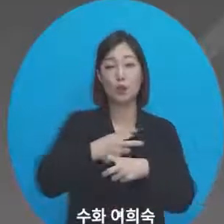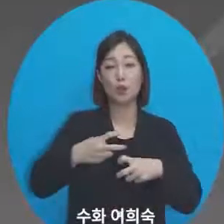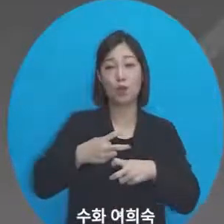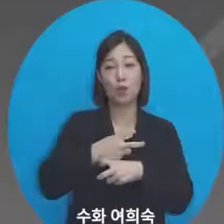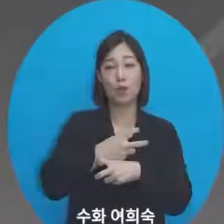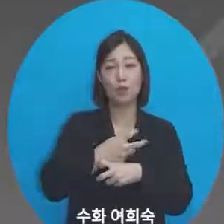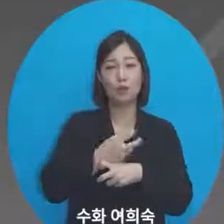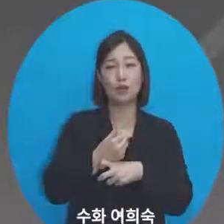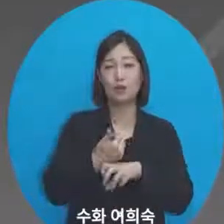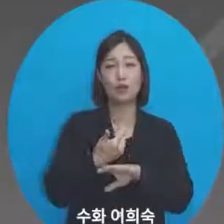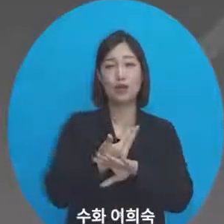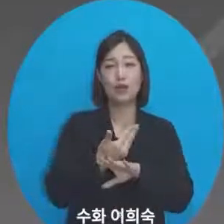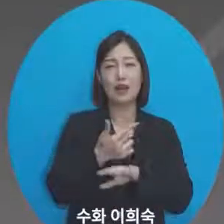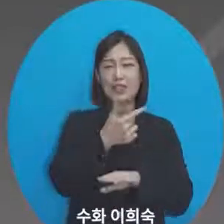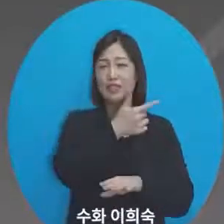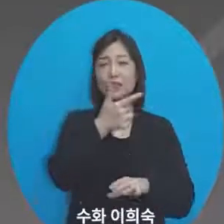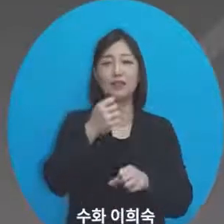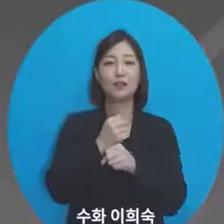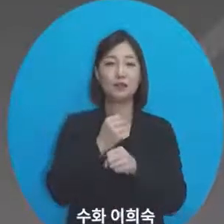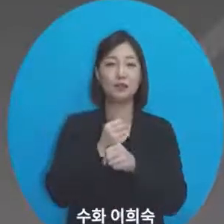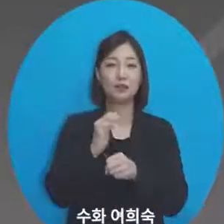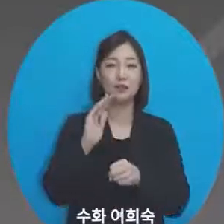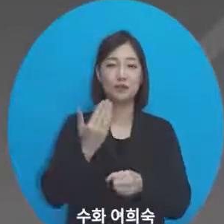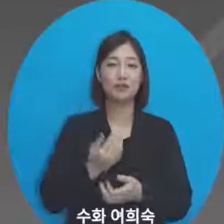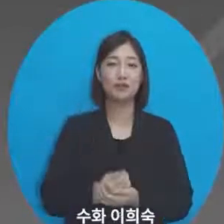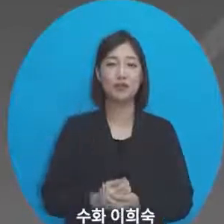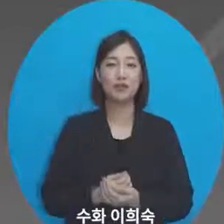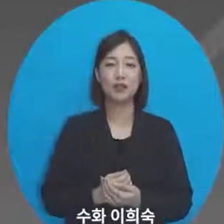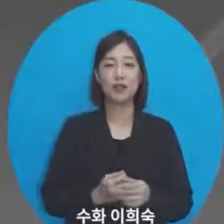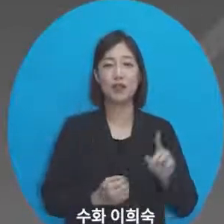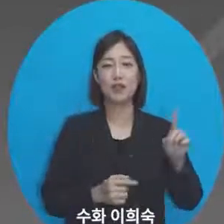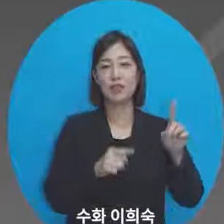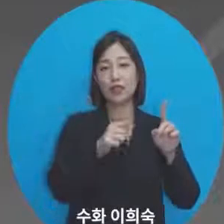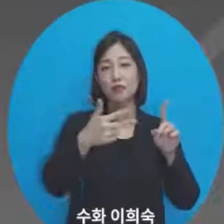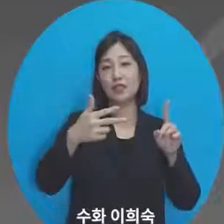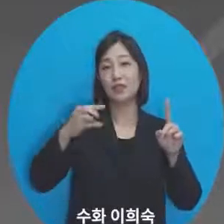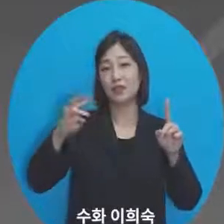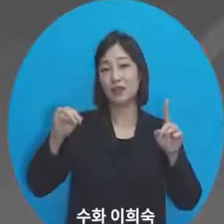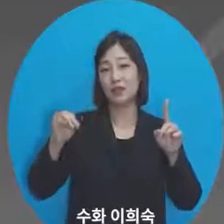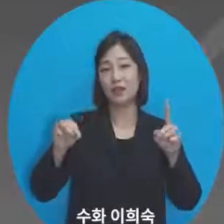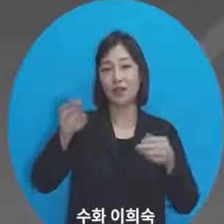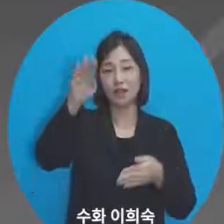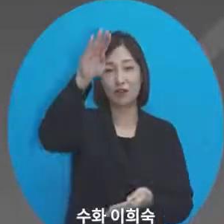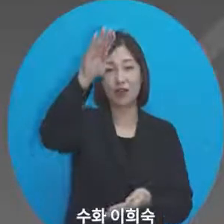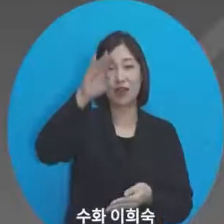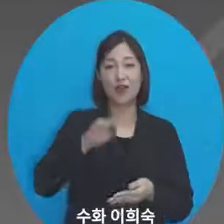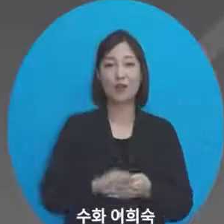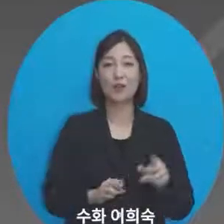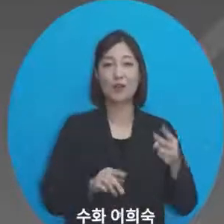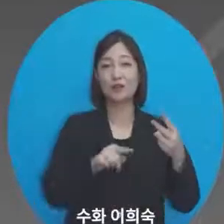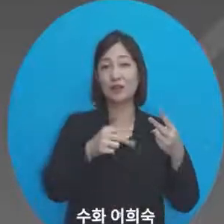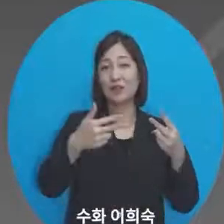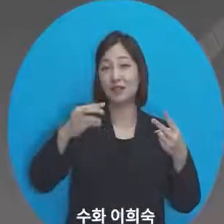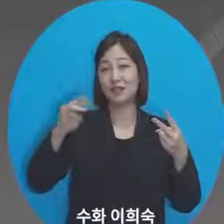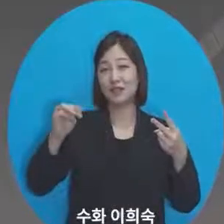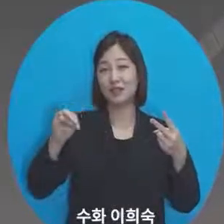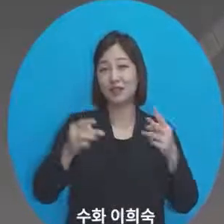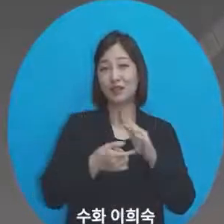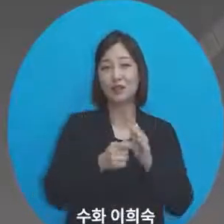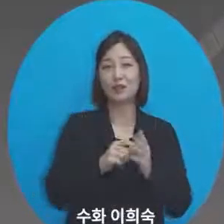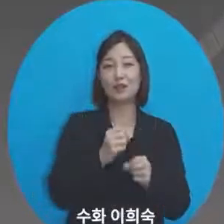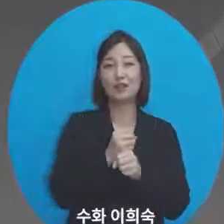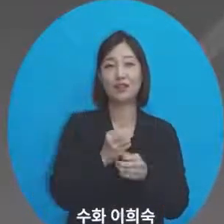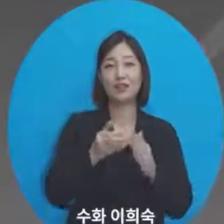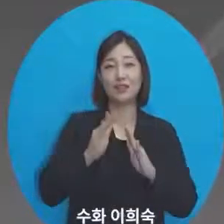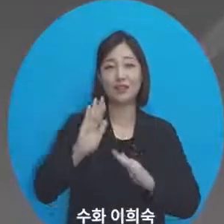굉장히 크게 설치할 수 있도록 하고 있는데요. 수직 길이가 1.7m, 가로가 1m로 매우 크게 표지판을 설치할 수